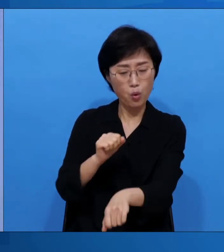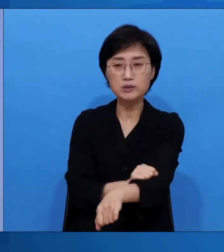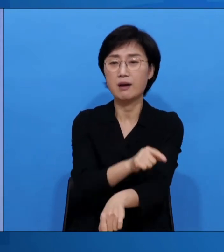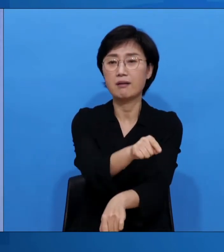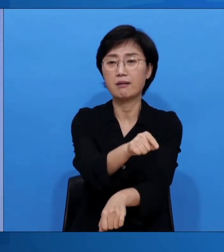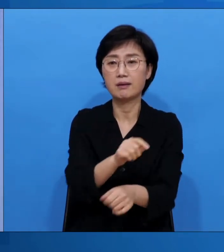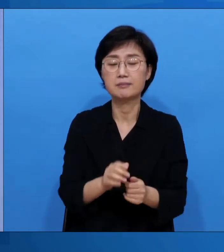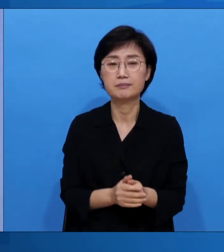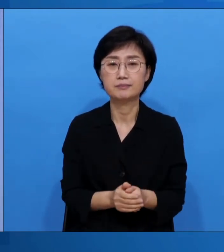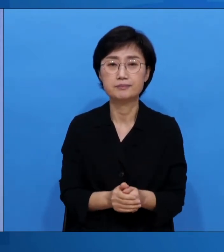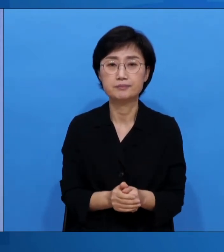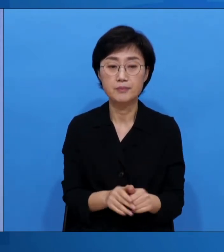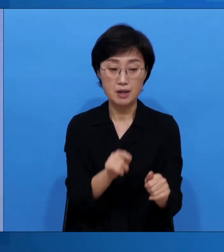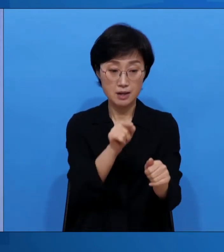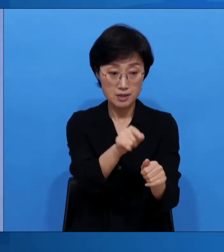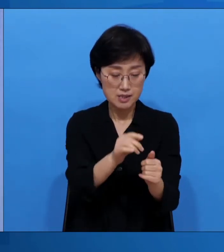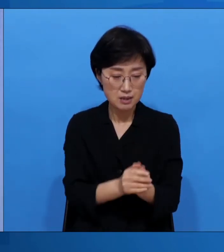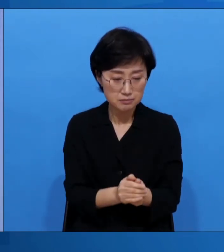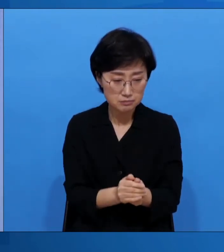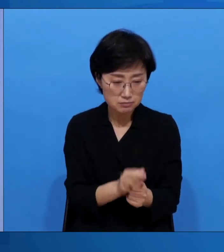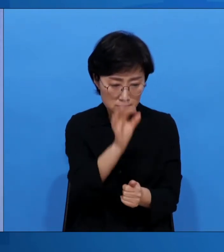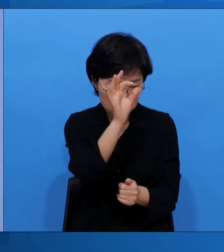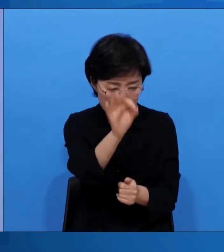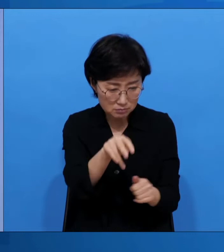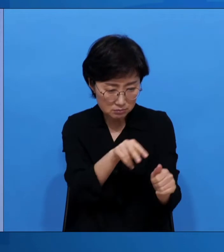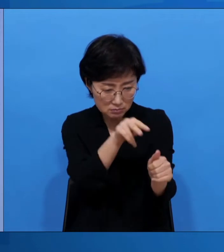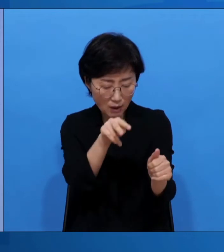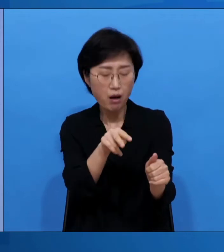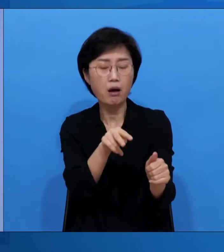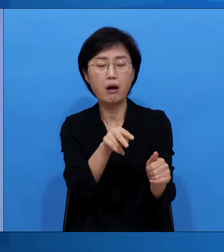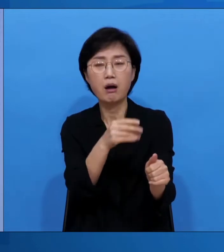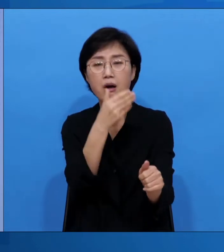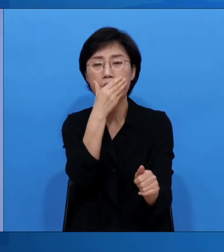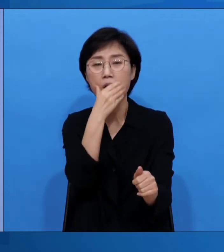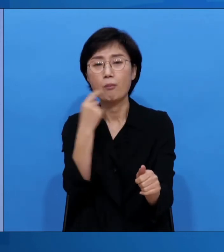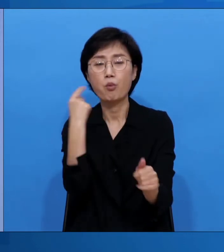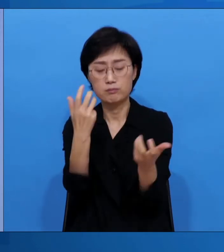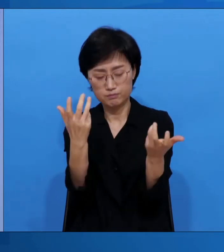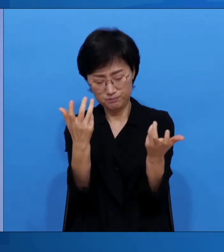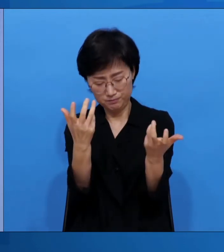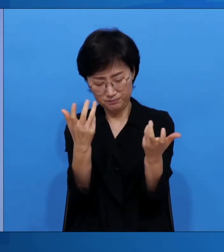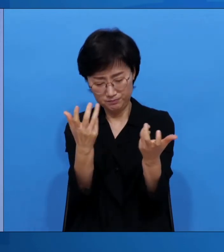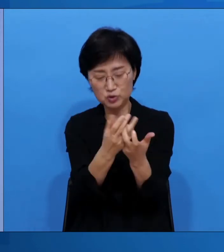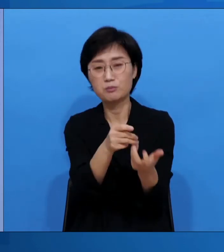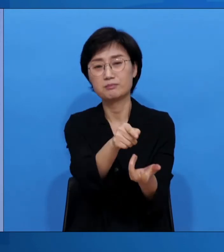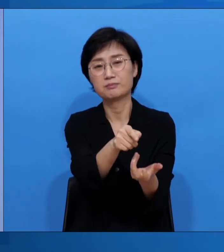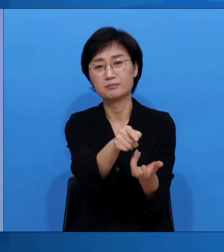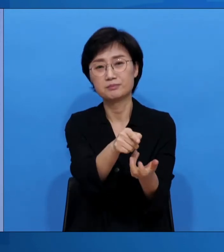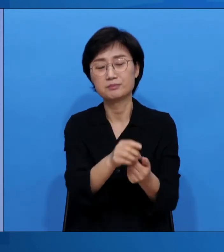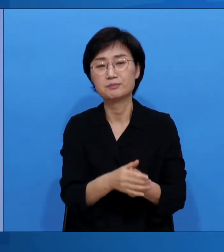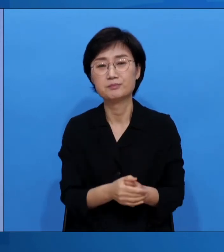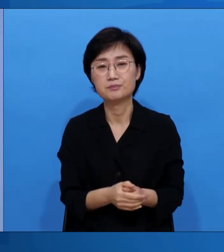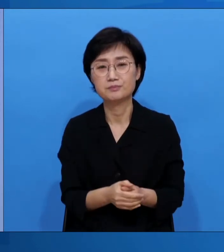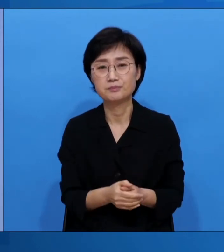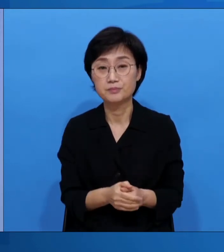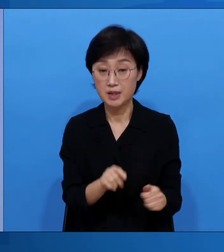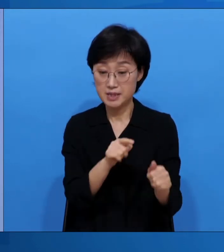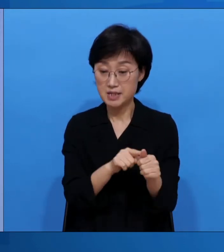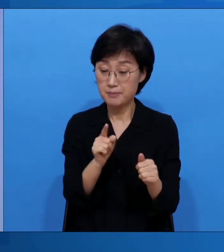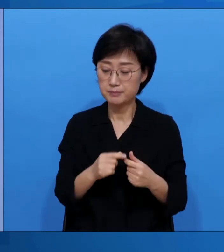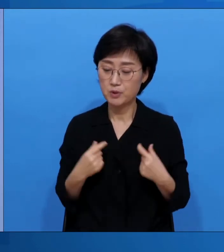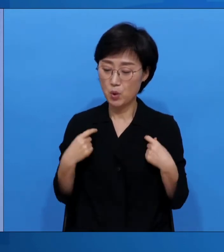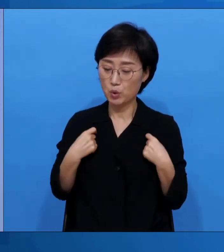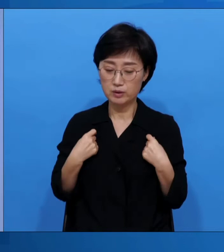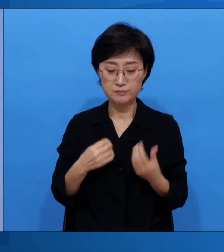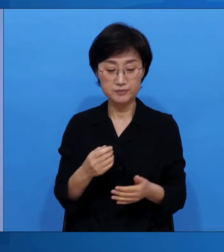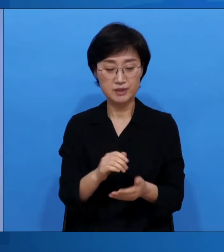사람은요 완전 그냥 복음 딱 언약 잡고 And this person absolutely held on to the covenant of the gospel. 옷 팔면서 그런답니다. 아,